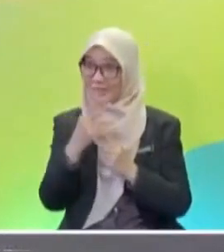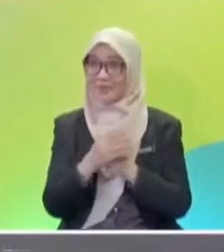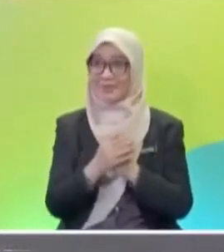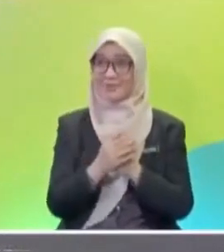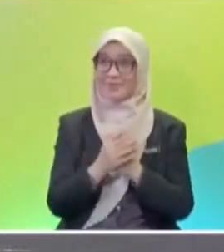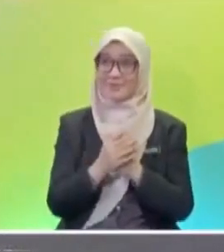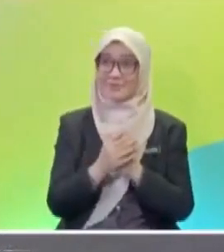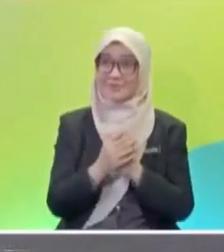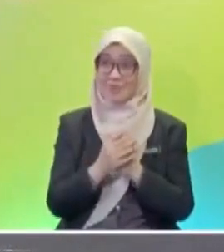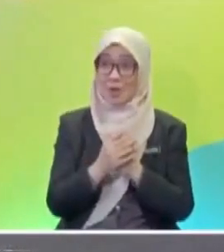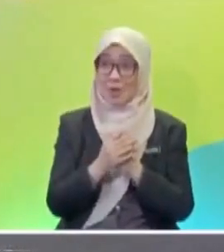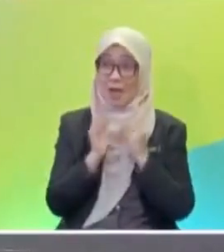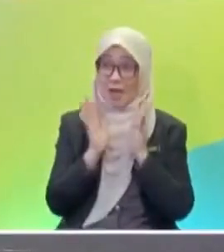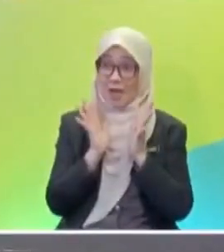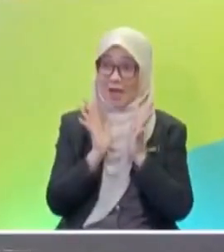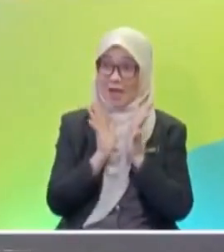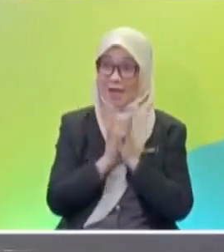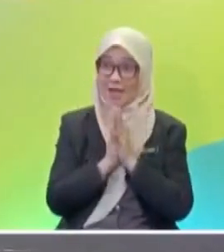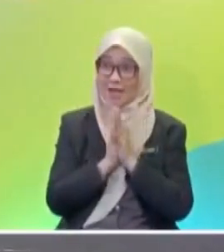ikan ikan